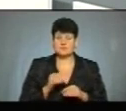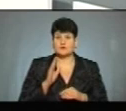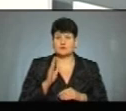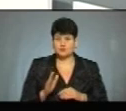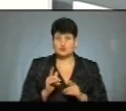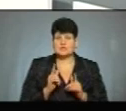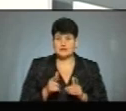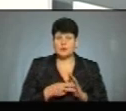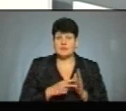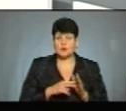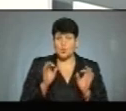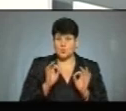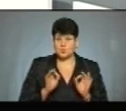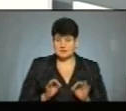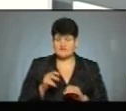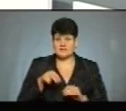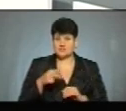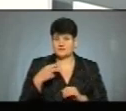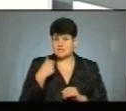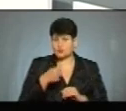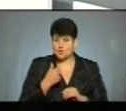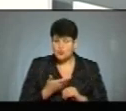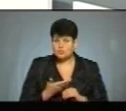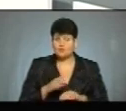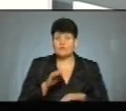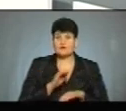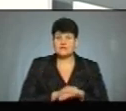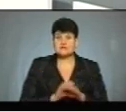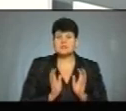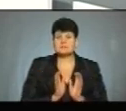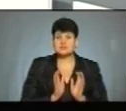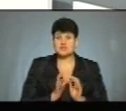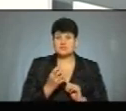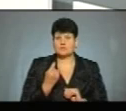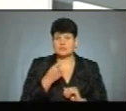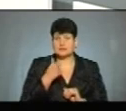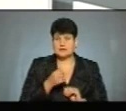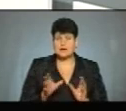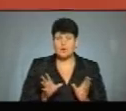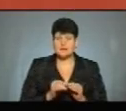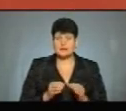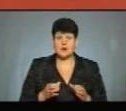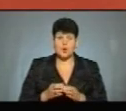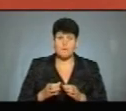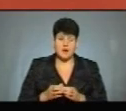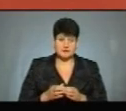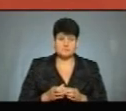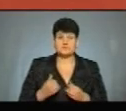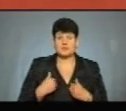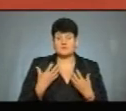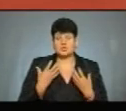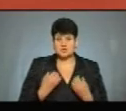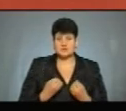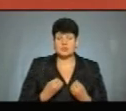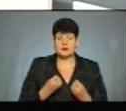згідно плану восени 2020 року, то фактично збережеться ще рік часу для об'єднаних громад. Як каже пан Степанович, ми ще хто маємо рік, щоб хто з ким